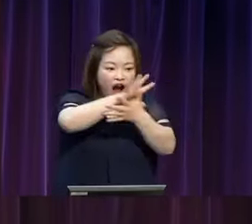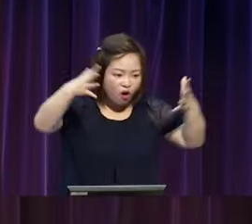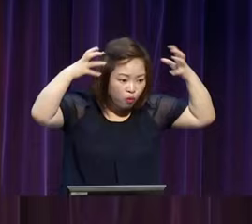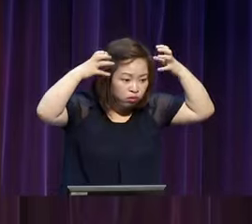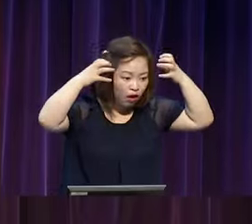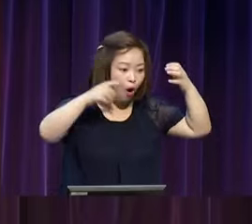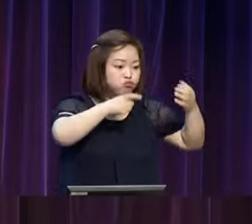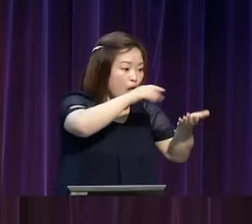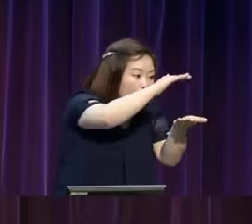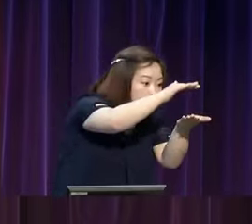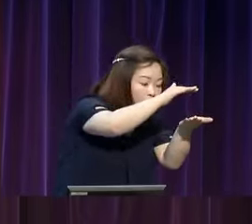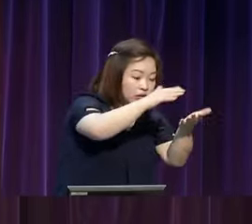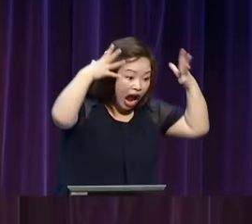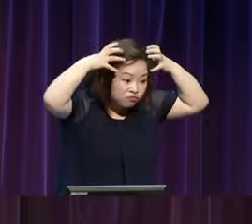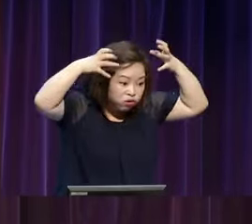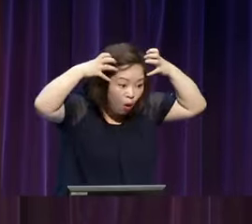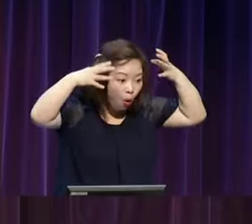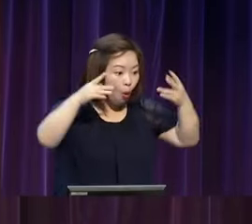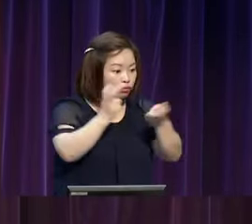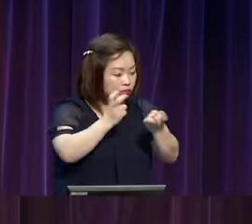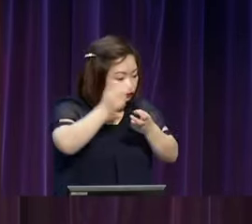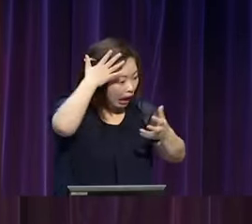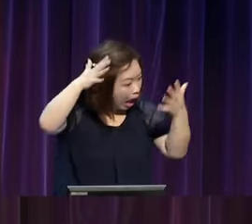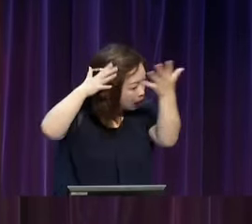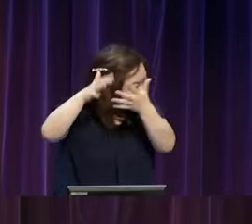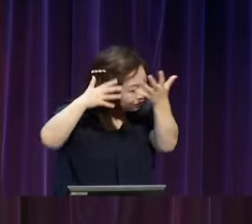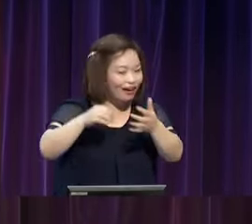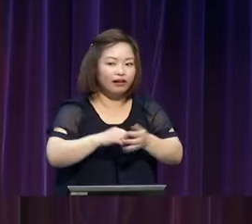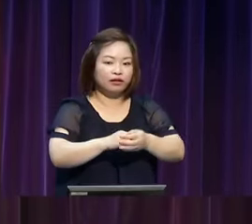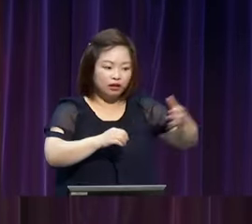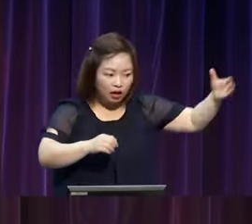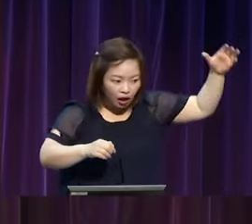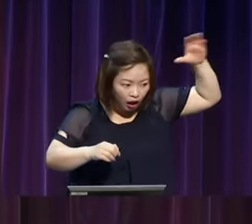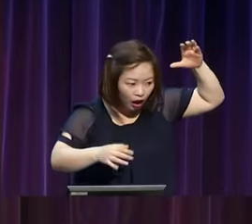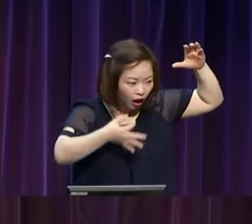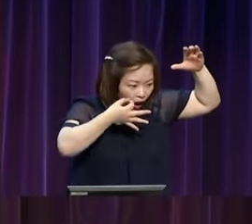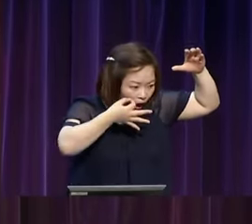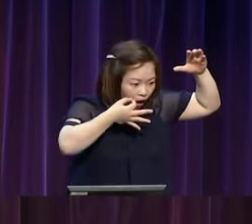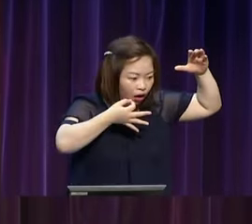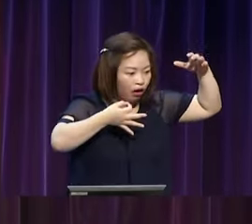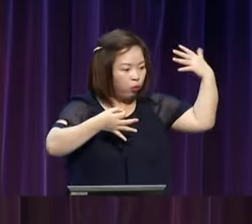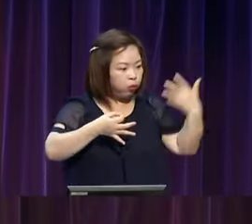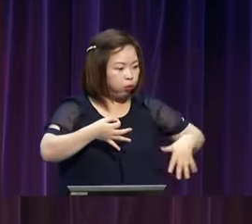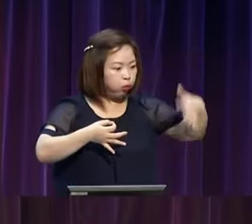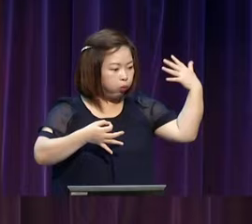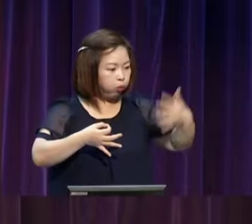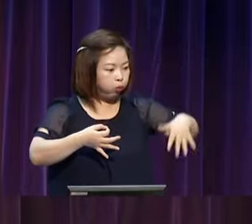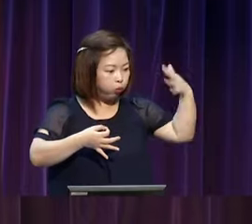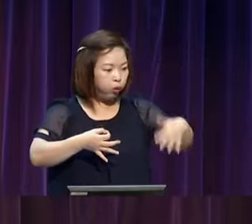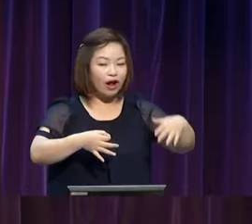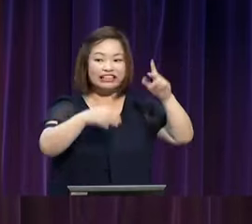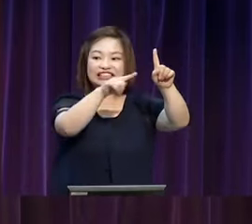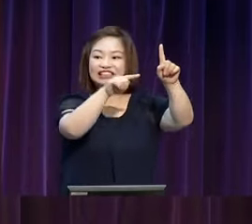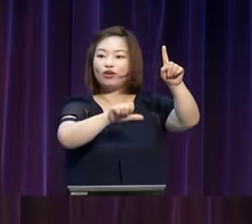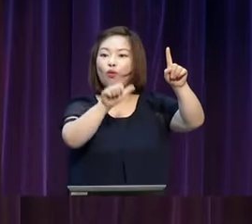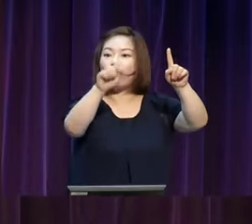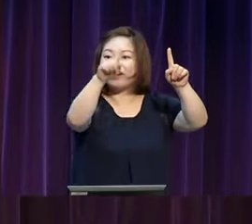됐어요. 저거 어떻게 다 뺄까? 근데 빼더라고. 그 요만한 물통에 있는 물